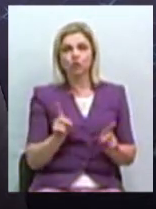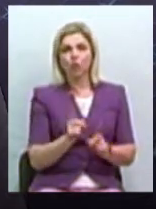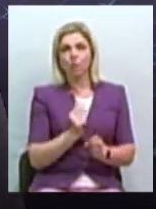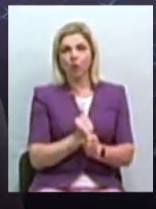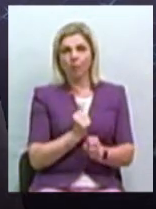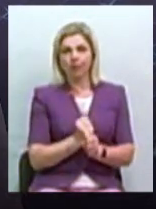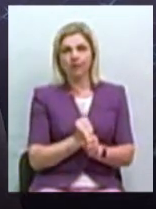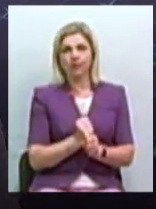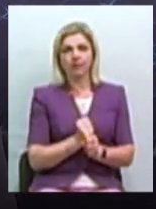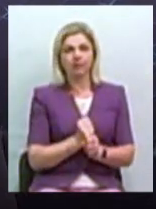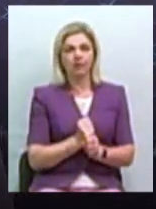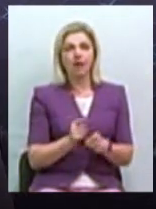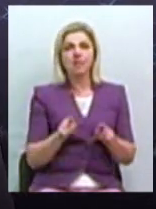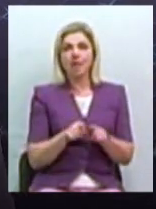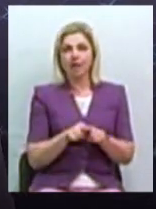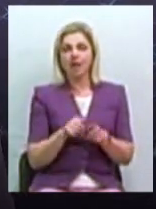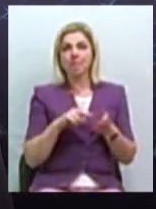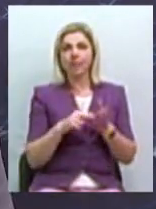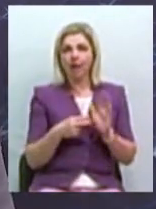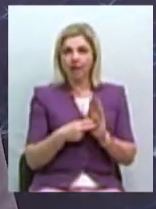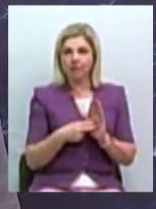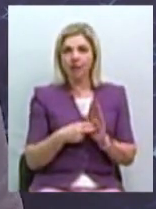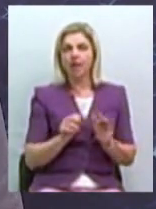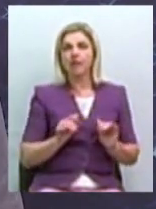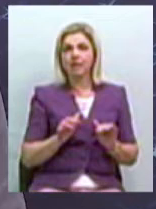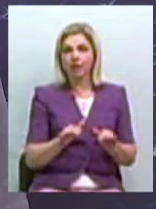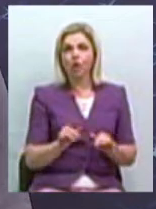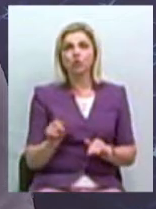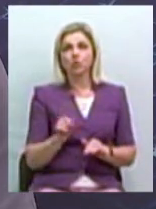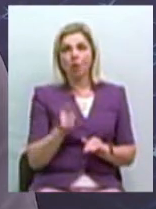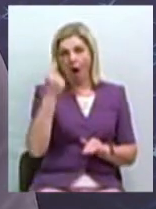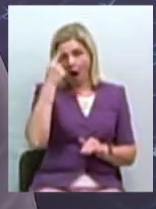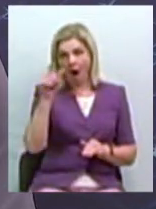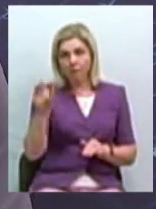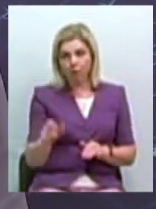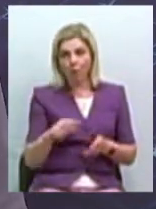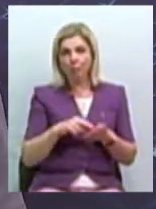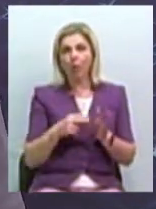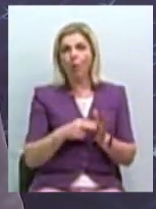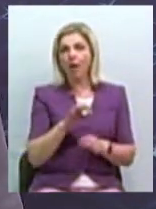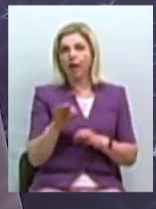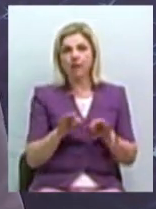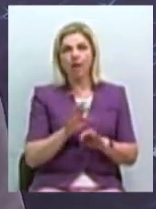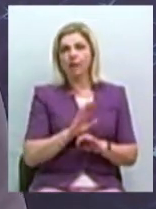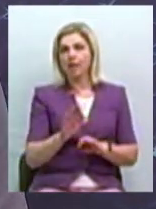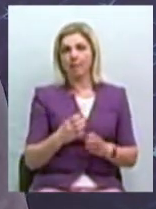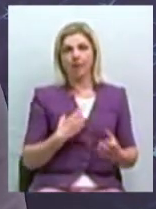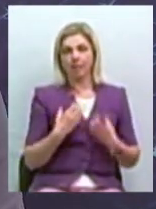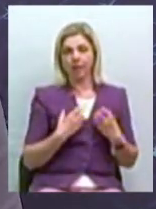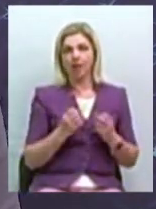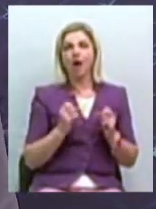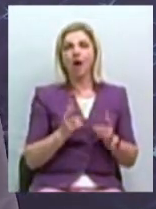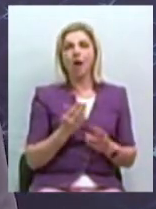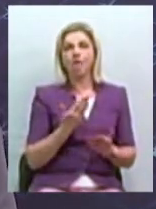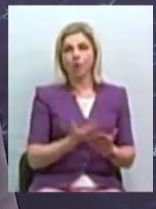такий план дій, щоб автор проєкту не переймався, як воно